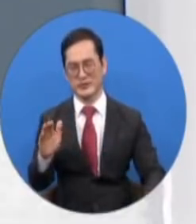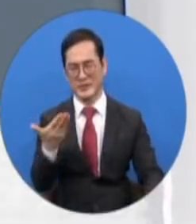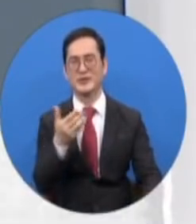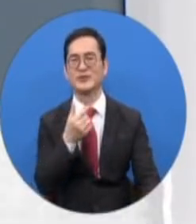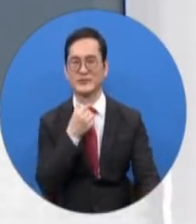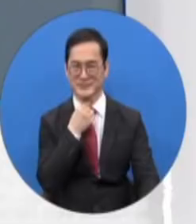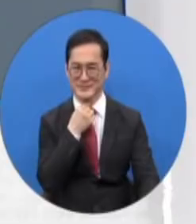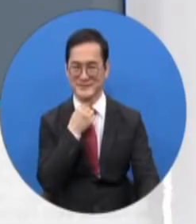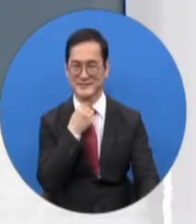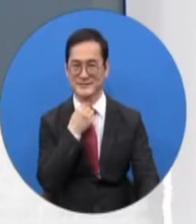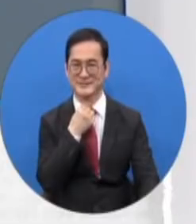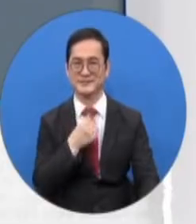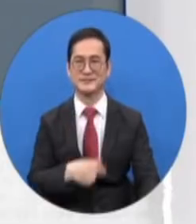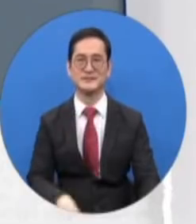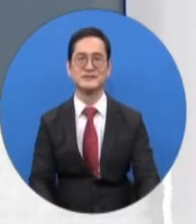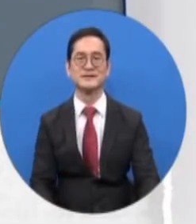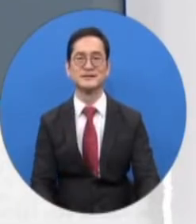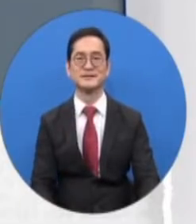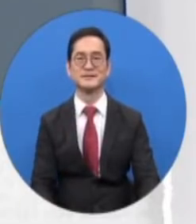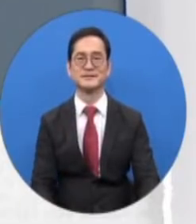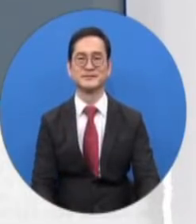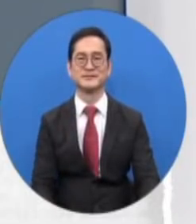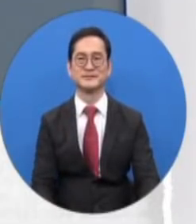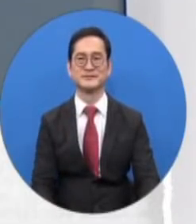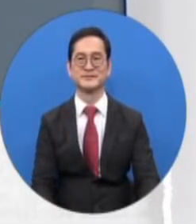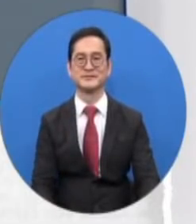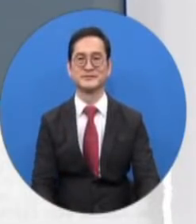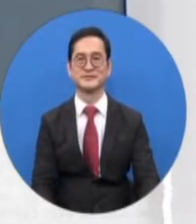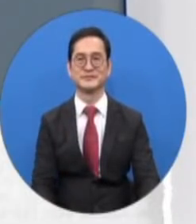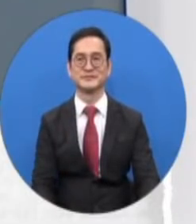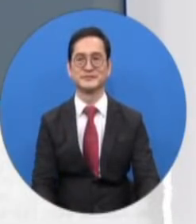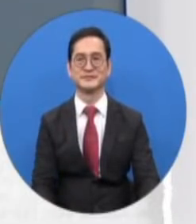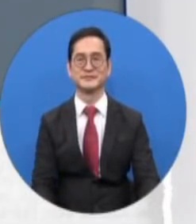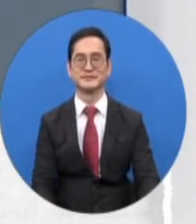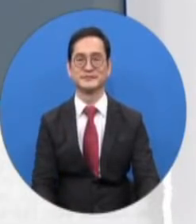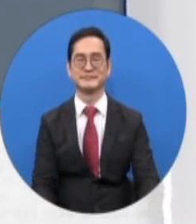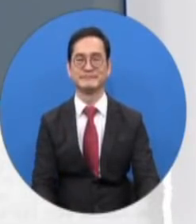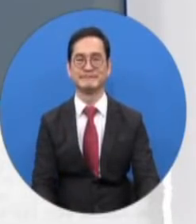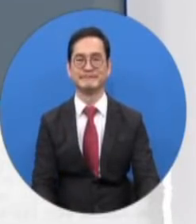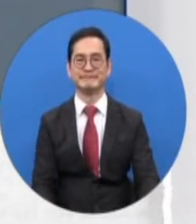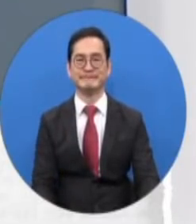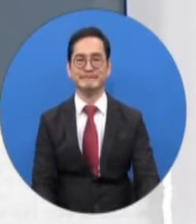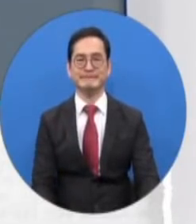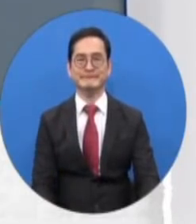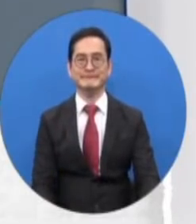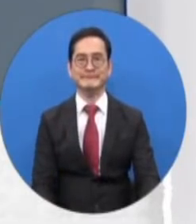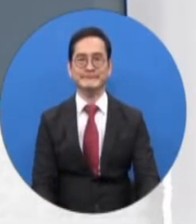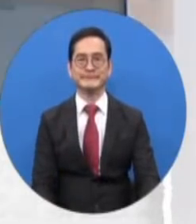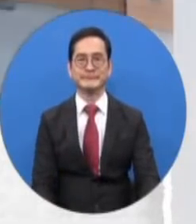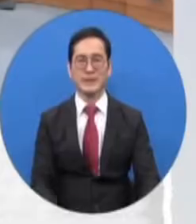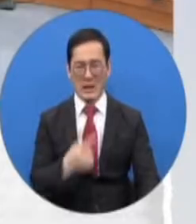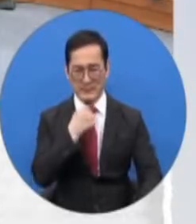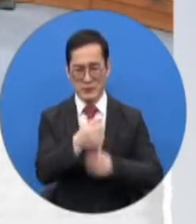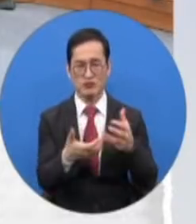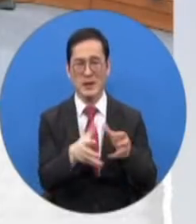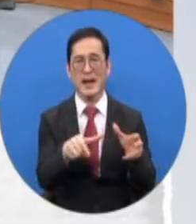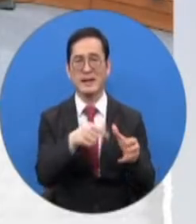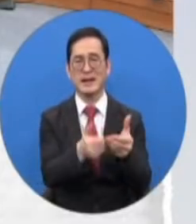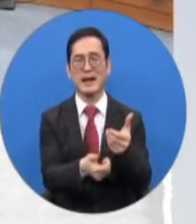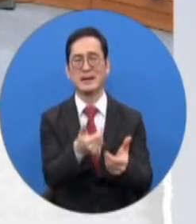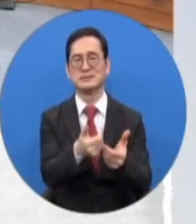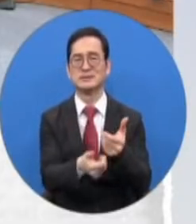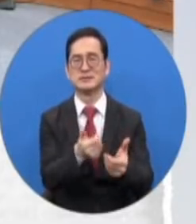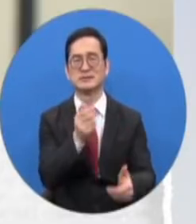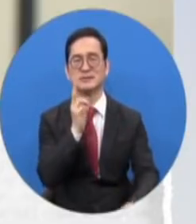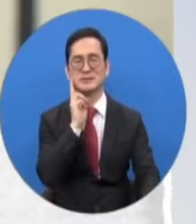모습으로 국민들한테 보여줬으면 하는 바람이 있어요. 다만 요즘에 보면 민주당 내용이 점점 심해져서 그런